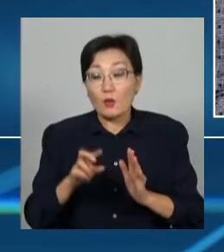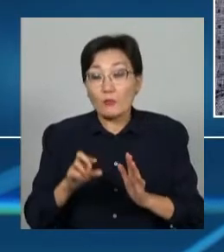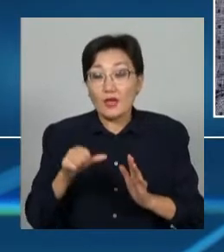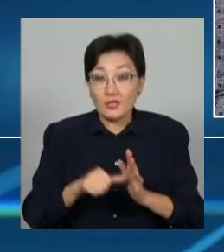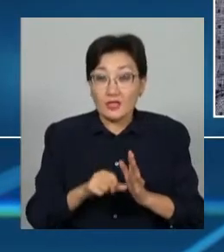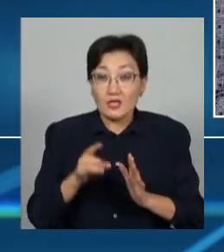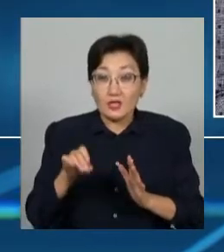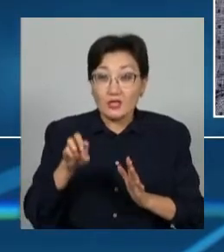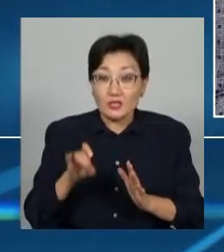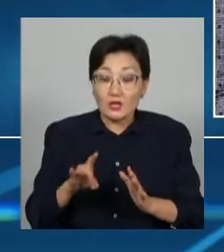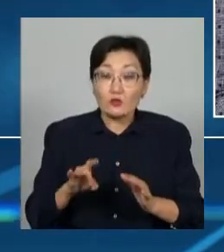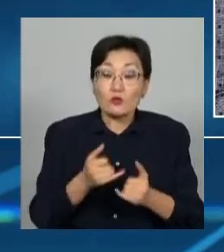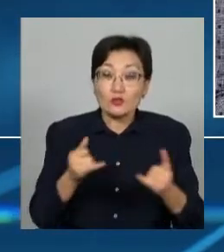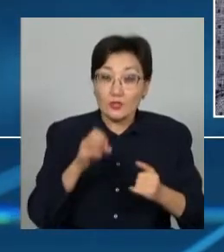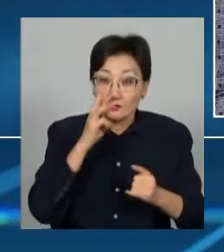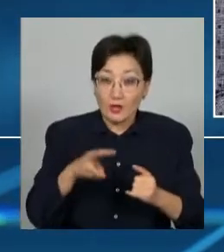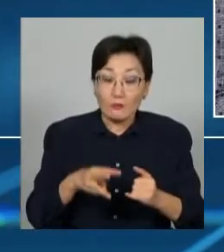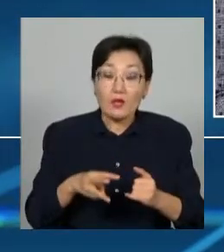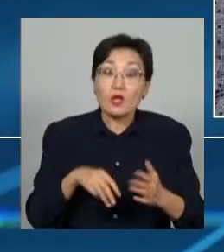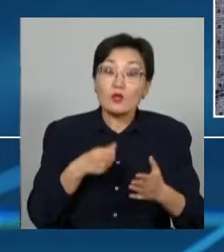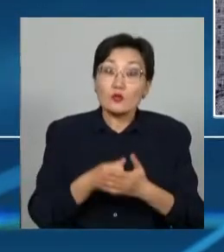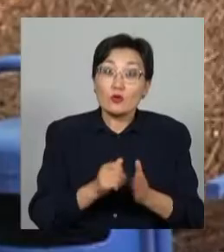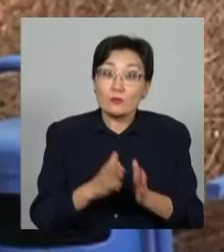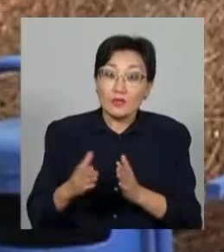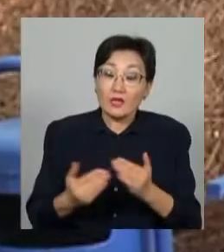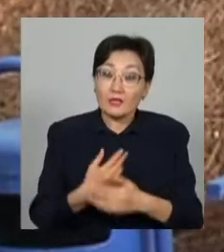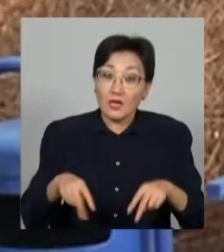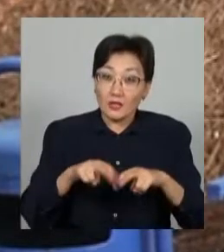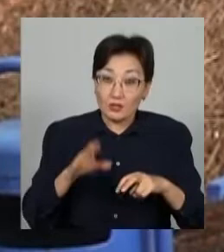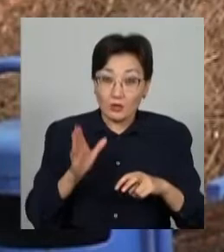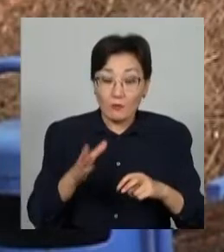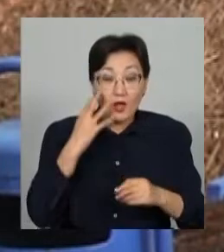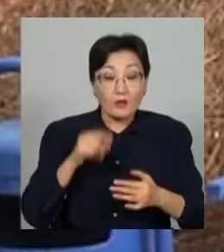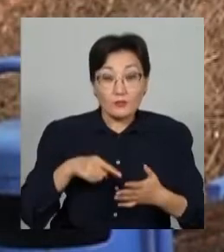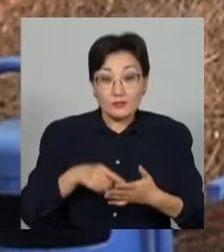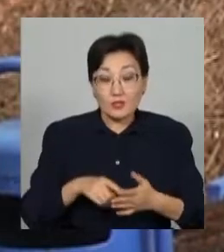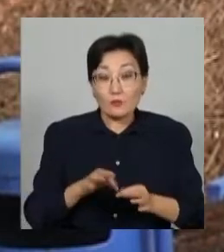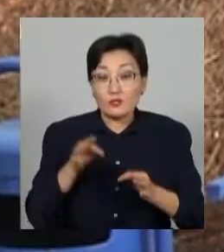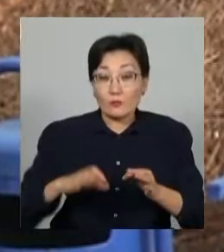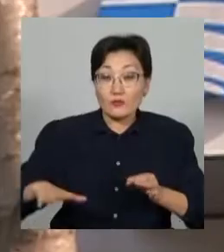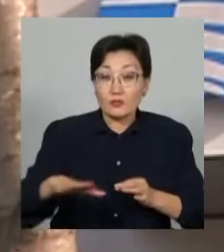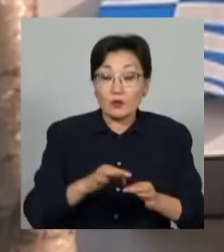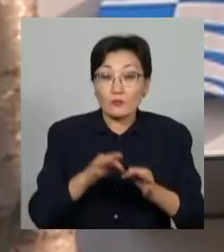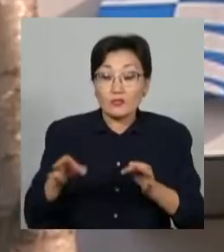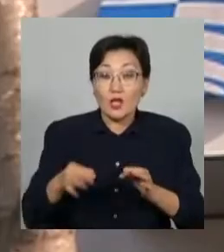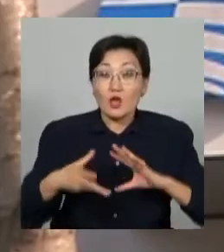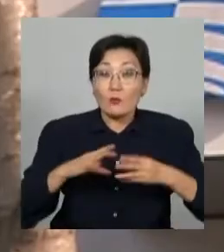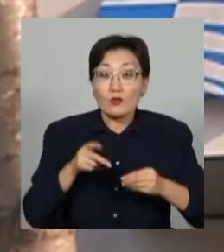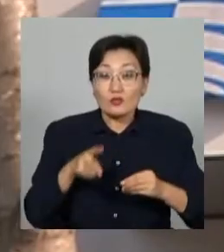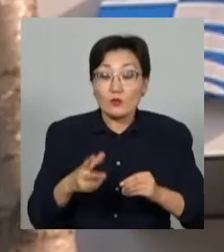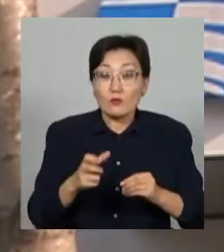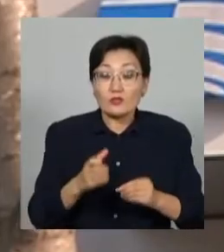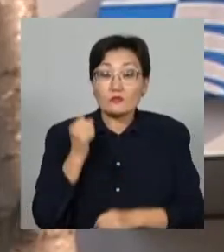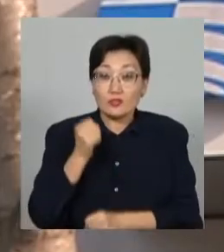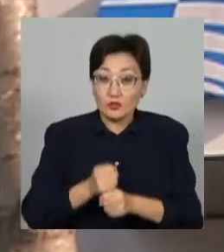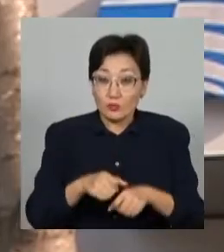Б6 грейдер үшін еңбек ақы төлеу схемасы қайта қаралады. Қазақтелекомның Алматы қаласы мен облыс бойынша филиалында жалпы